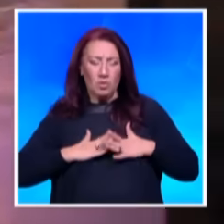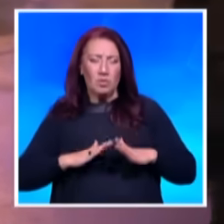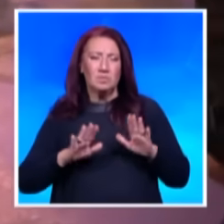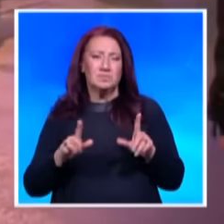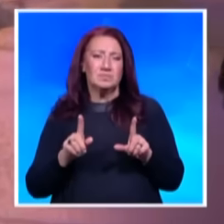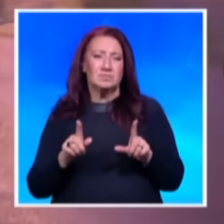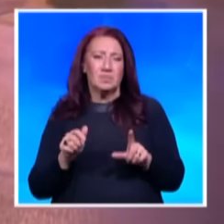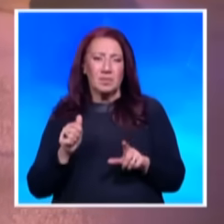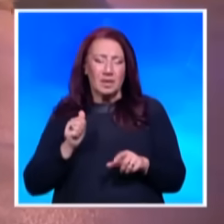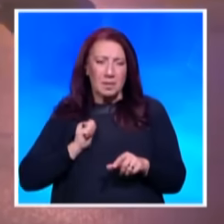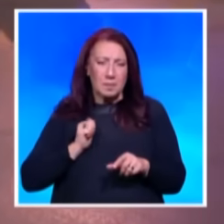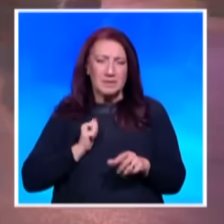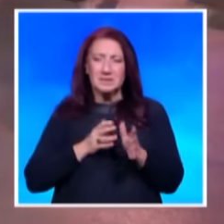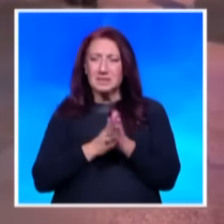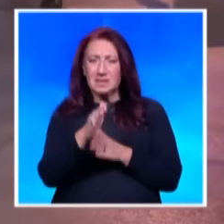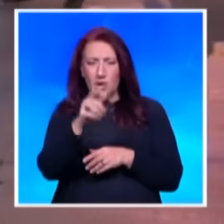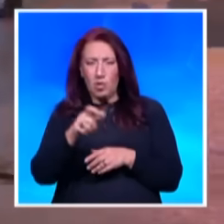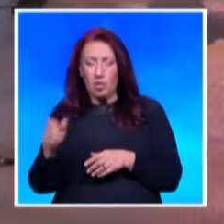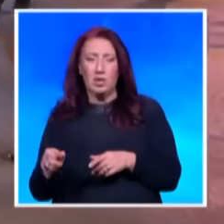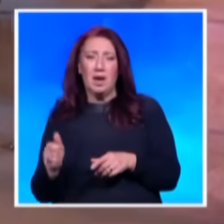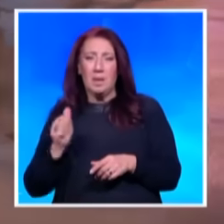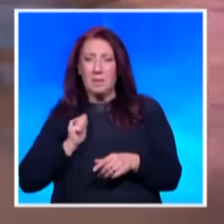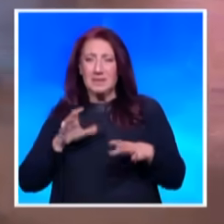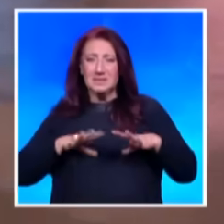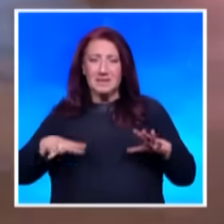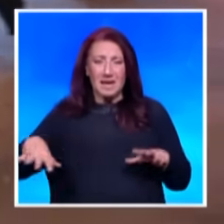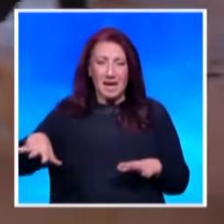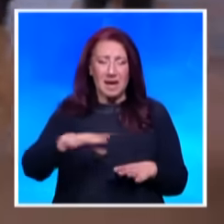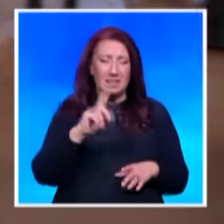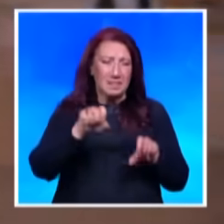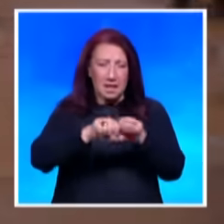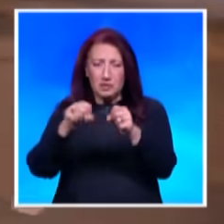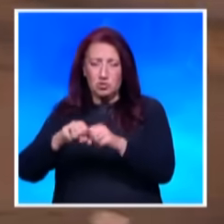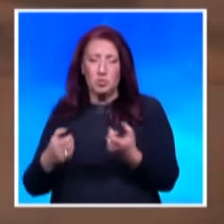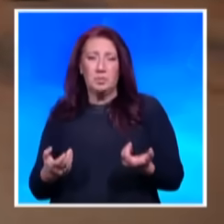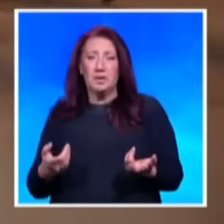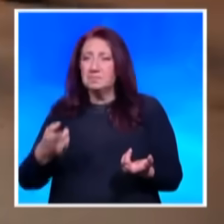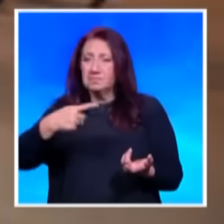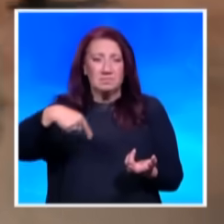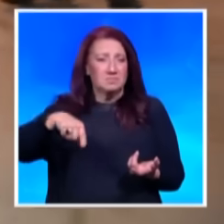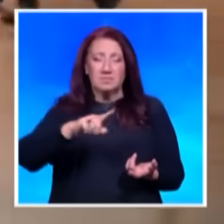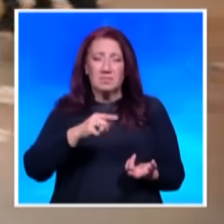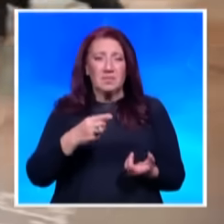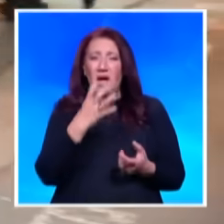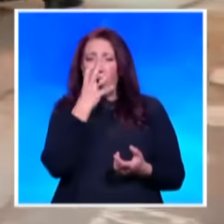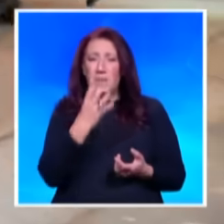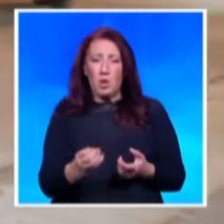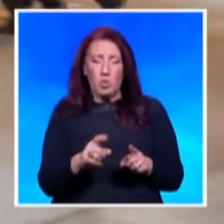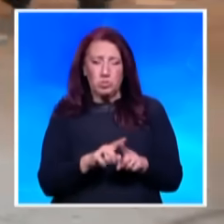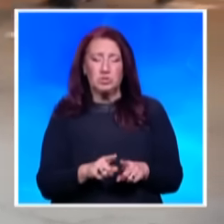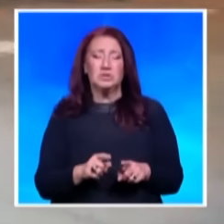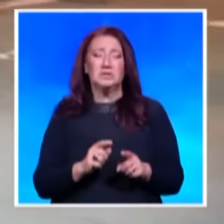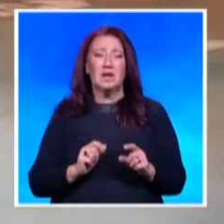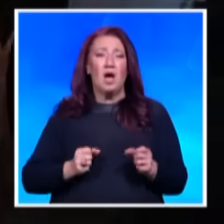пазят хората, да пазят града, да пазят инфраструктурата. Не са виновни нито бусовете, нито кофите за